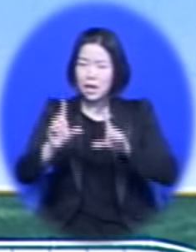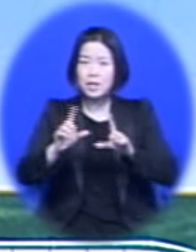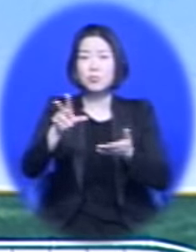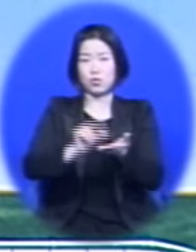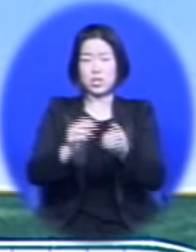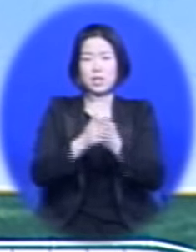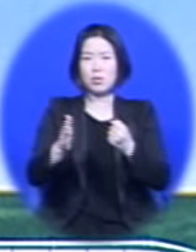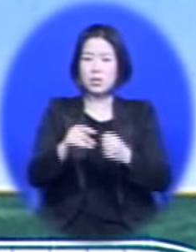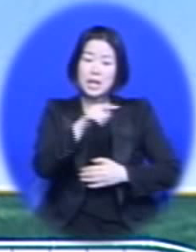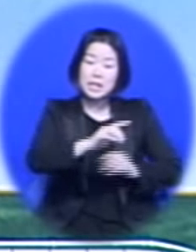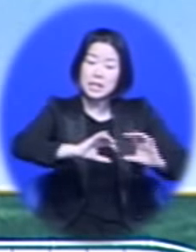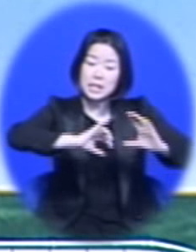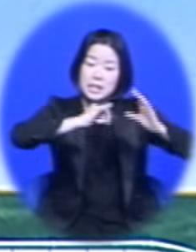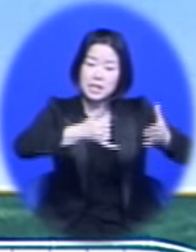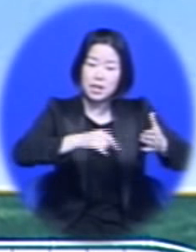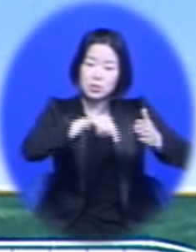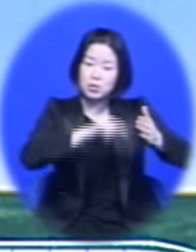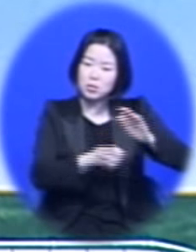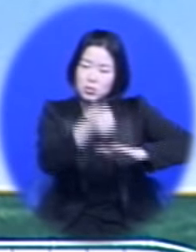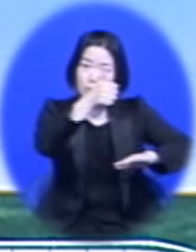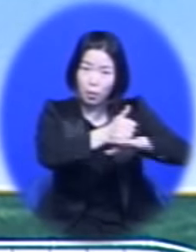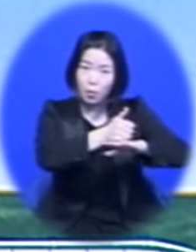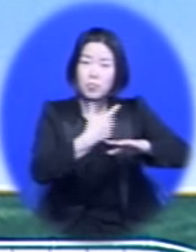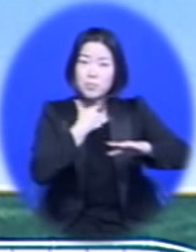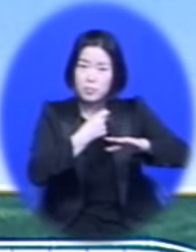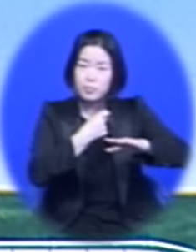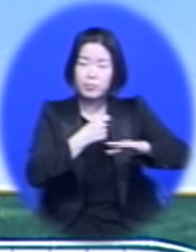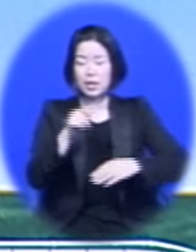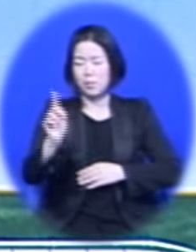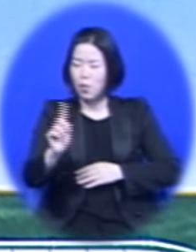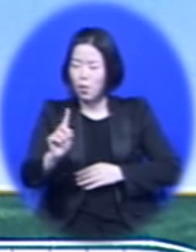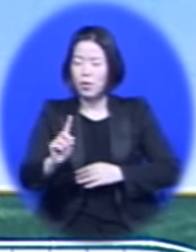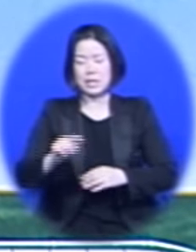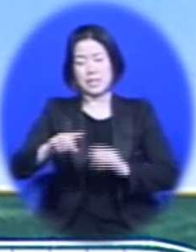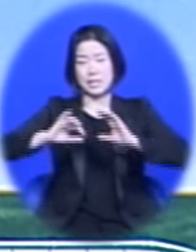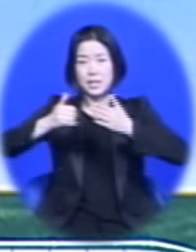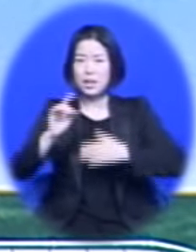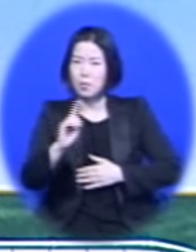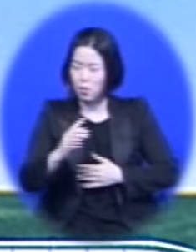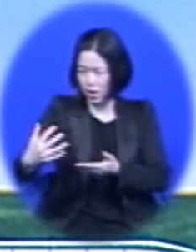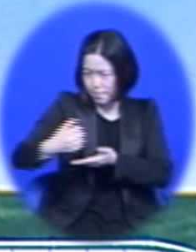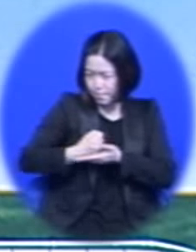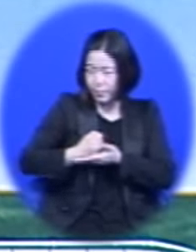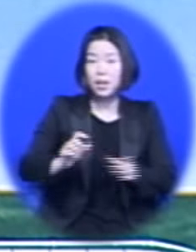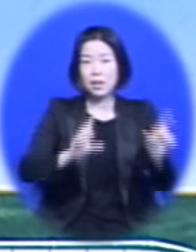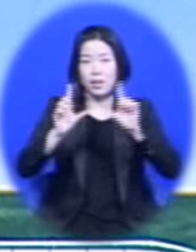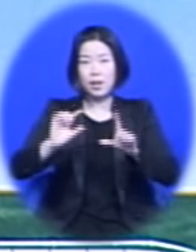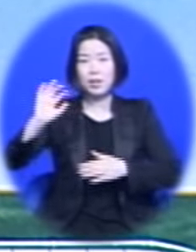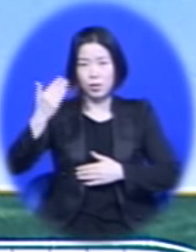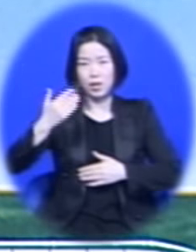어떻든지 이 세상에서 성공해야 되겠다. 어떻든지 이 세상에서 내가 뭔가를 좀 움켜쥐고 살아야